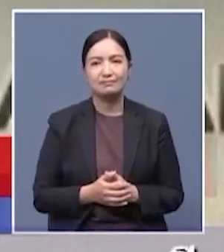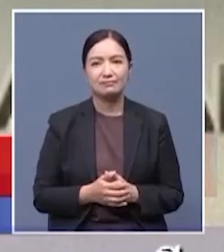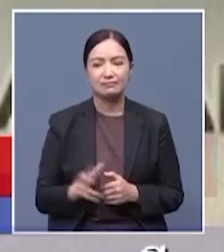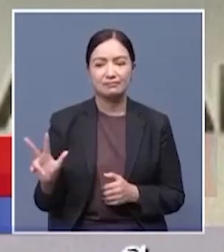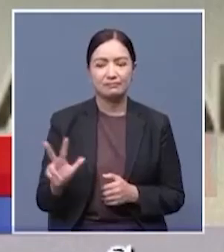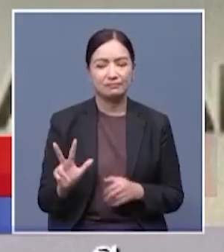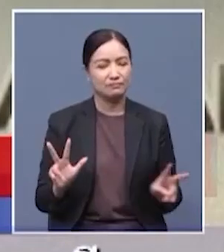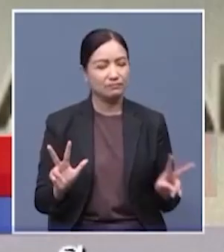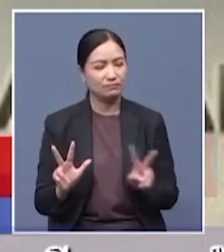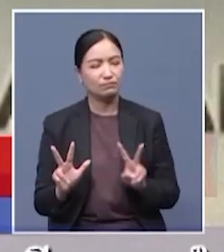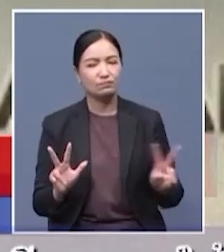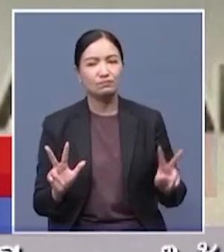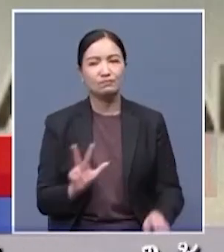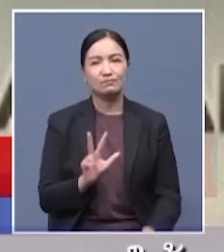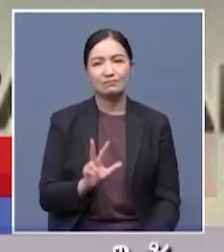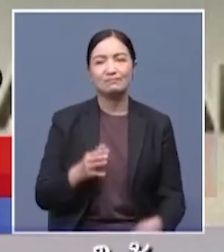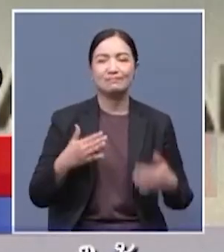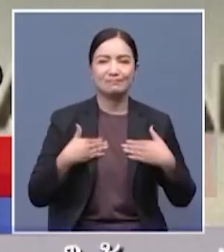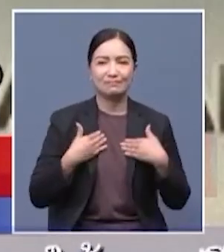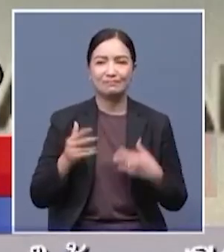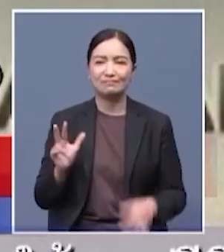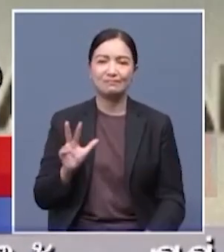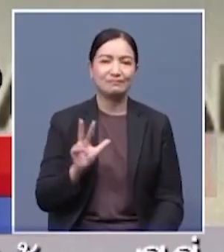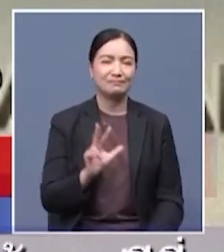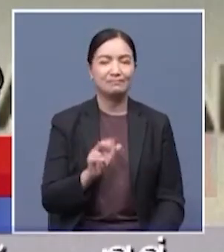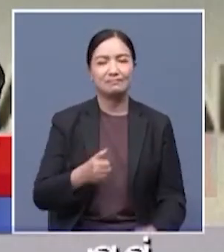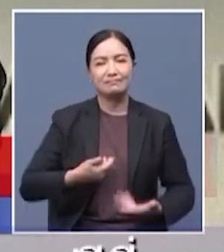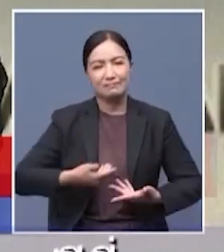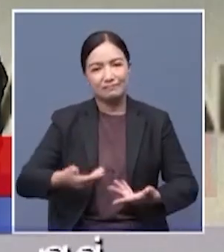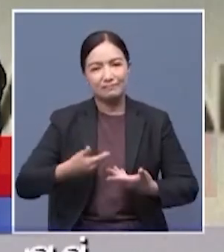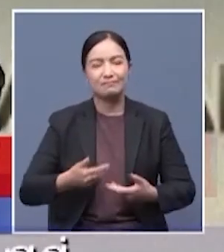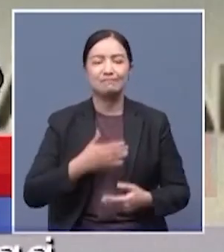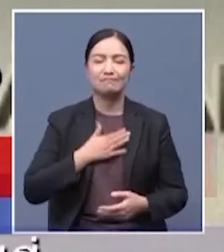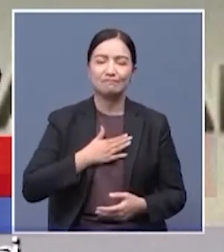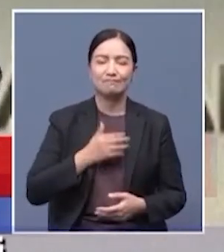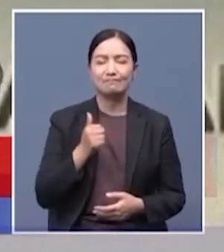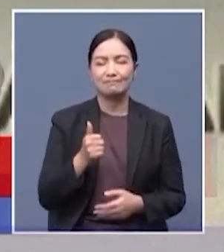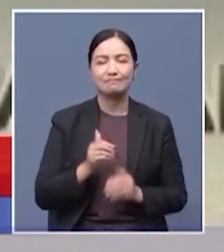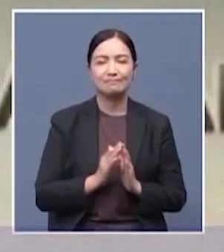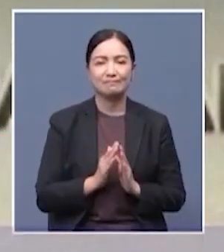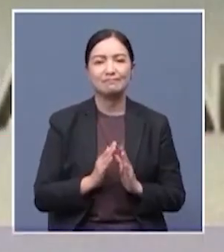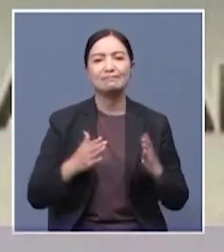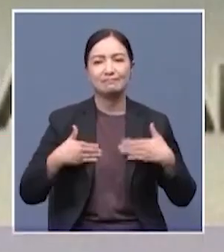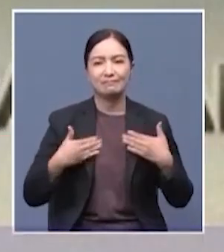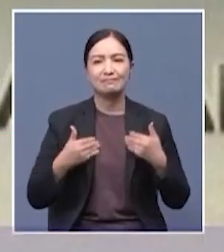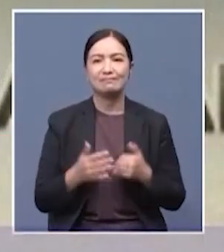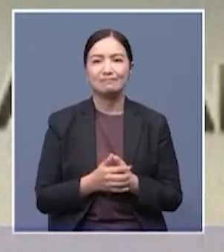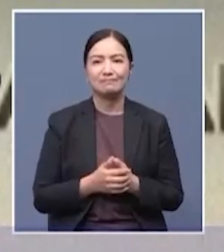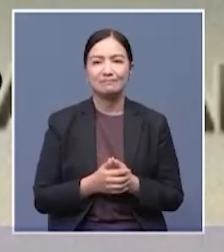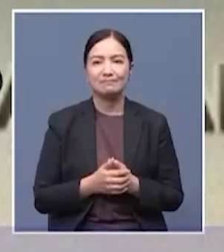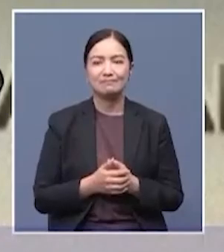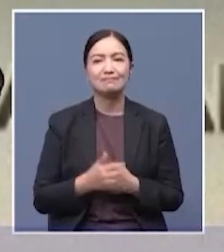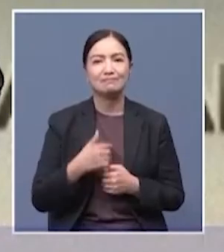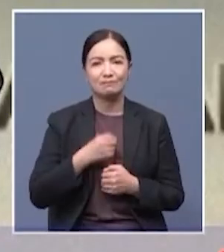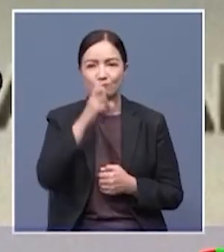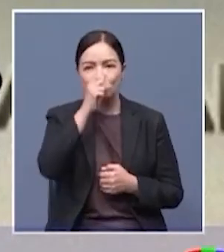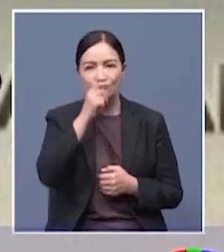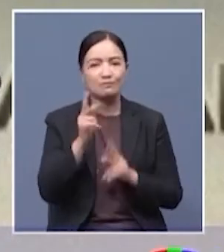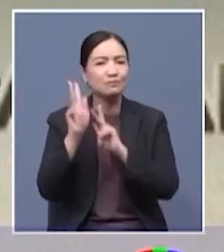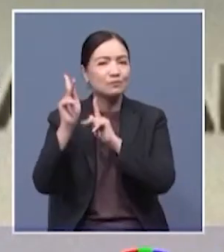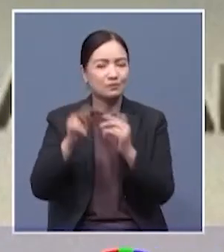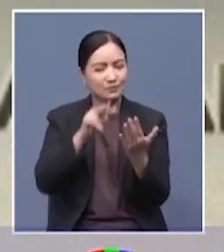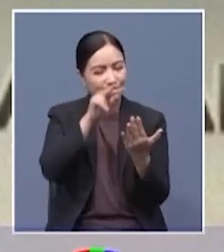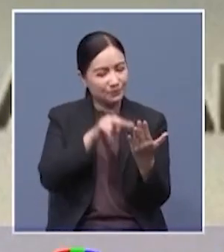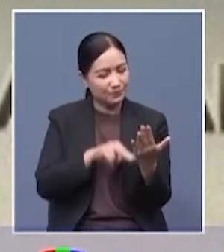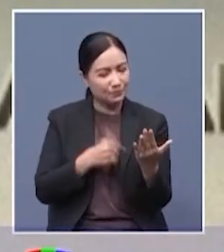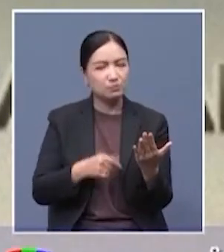จเนาะก็ดีใจมากๆที่วันนี้ได้มาเยือนที่นี่แล้วก็ได้รับการต้อนรับอย่างอบอุ่นมากๆค่ะใหญ่เมื่อกี้ก็ได้ทำการทดลองอ่านข่าว